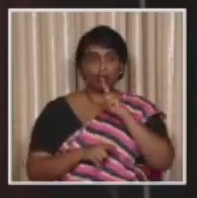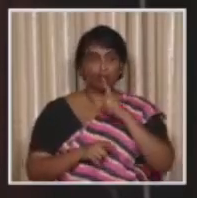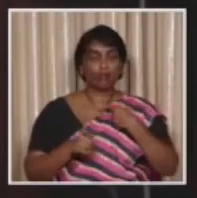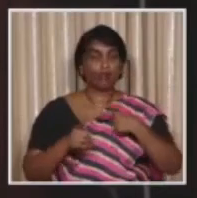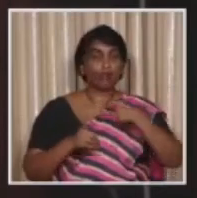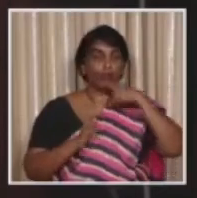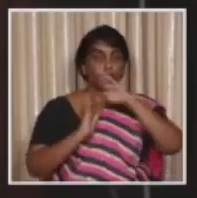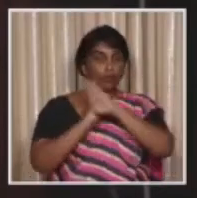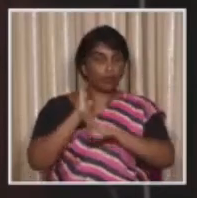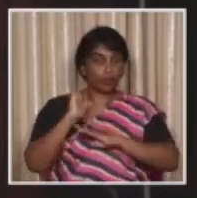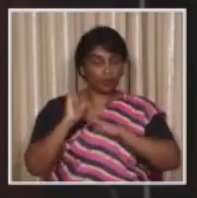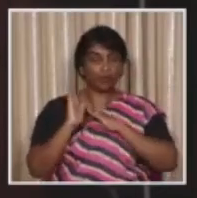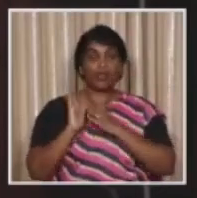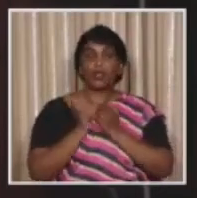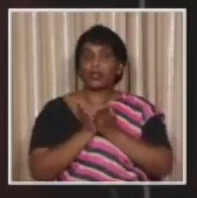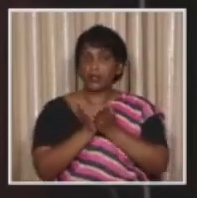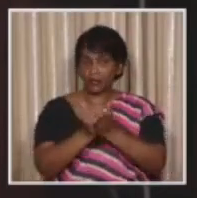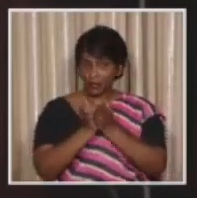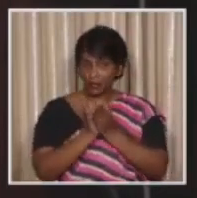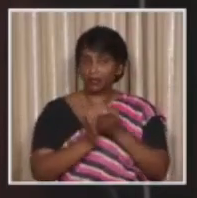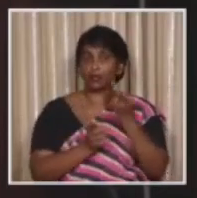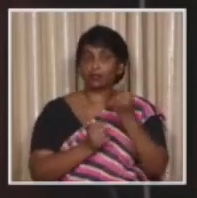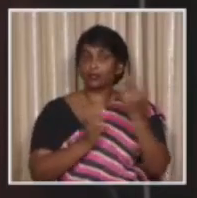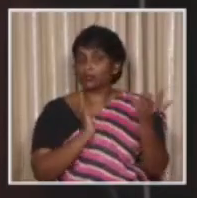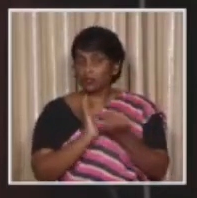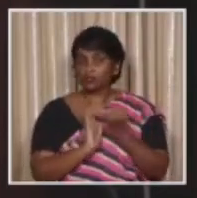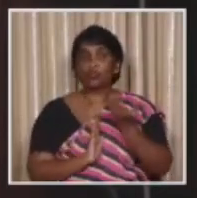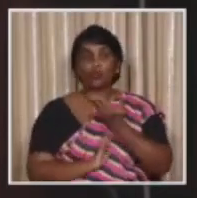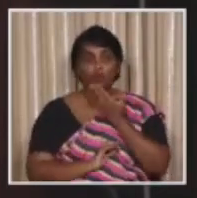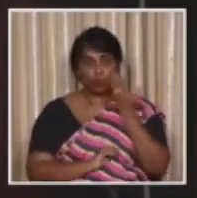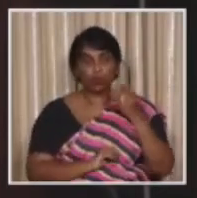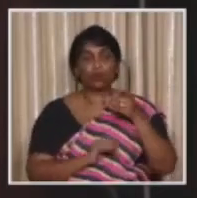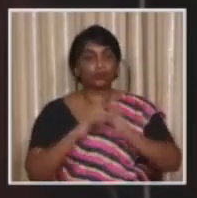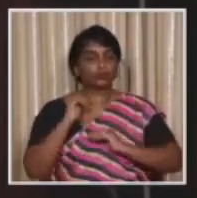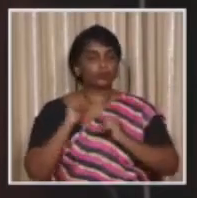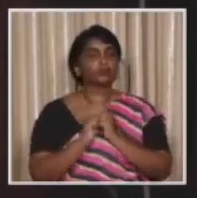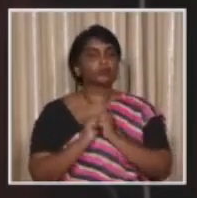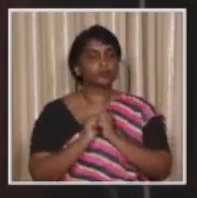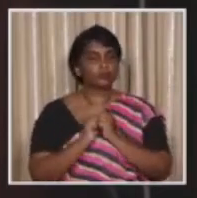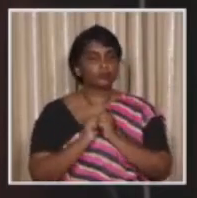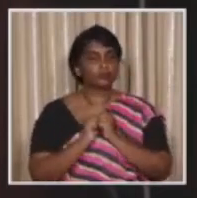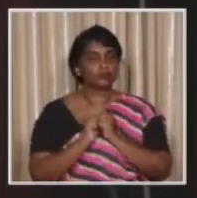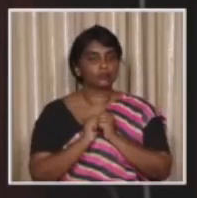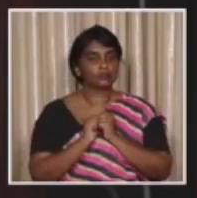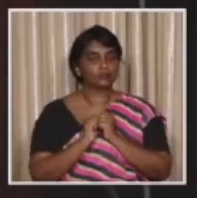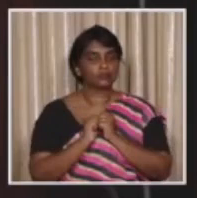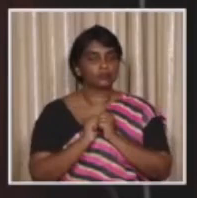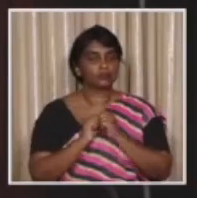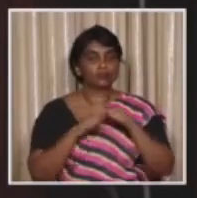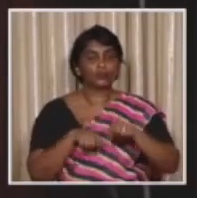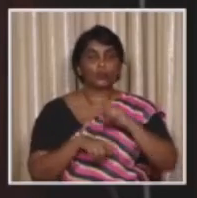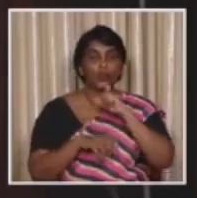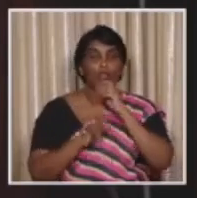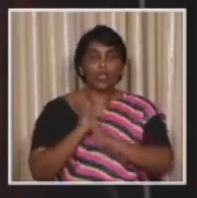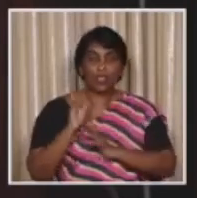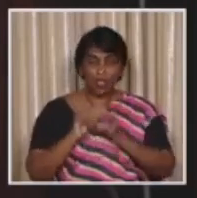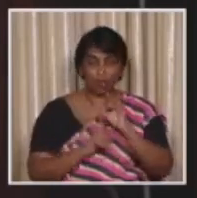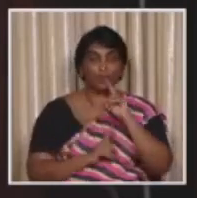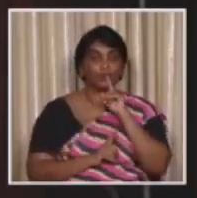මුහුදු කලාපේ හරහා ගමන් කරන නැව්වලින් ඒ මුදල් අය කරන්න පුළුවන් ඒ ක්‍රමවේදය අද අධිකරණ ඇමතුමාම